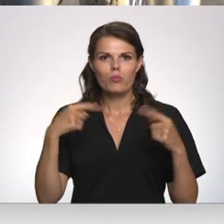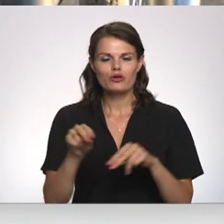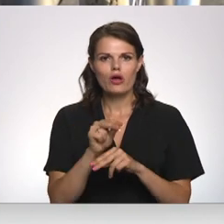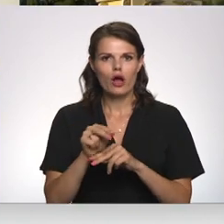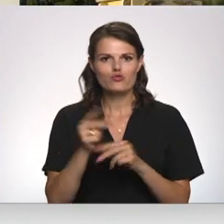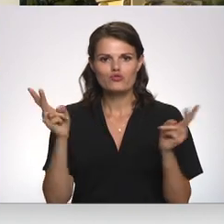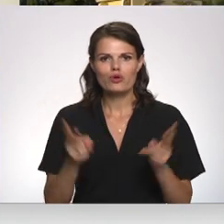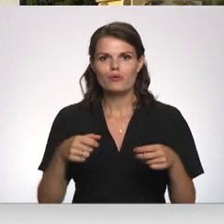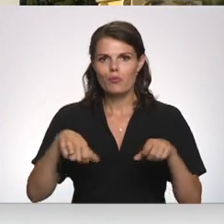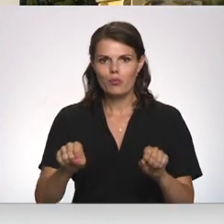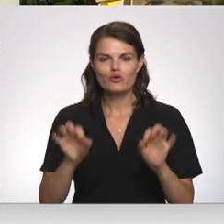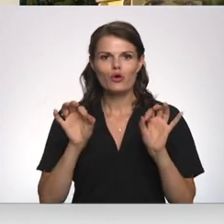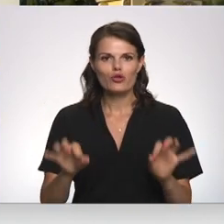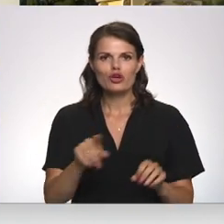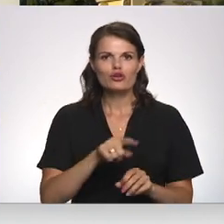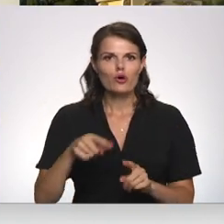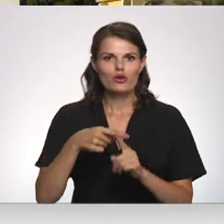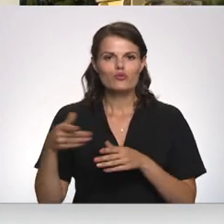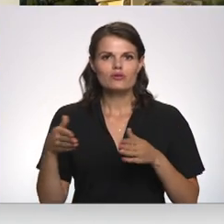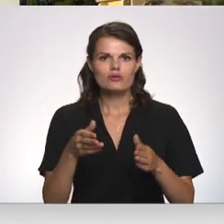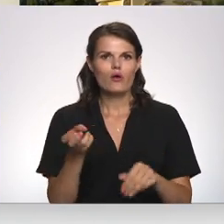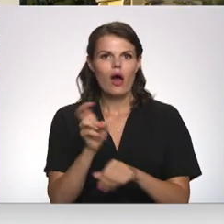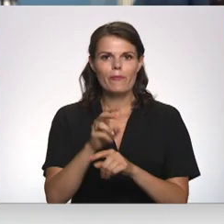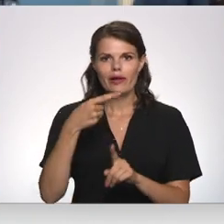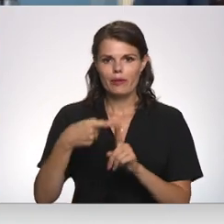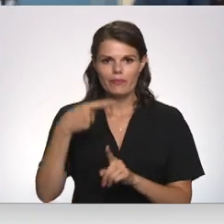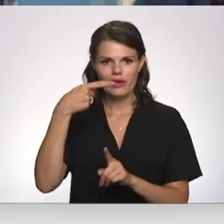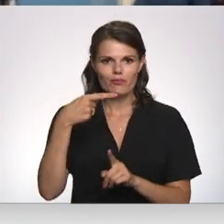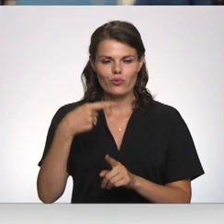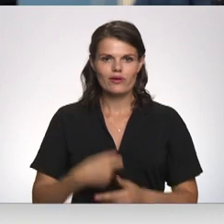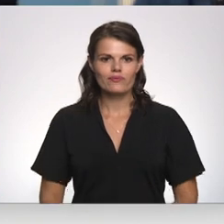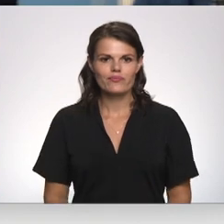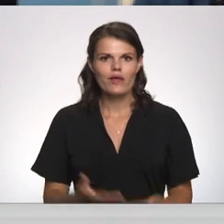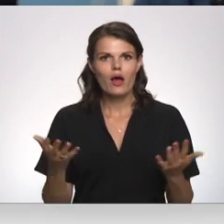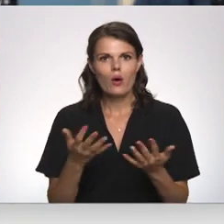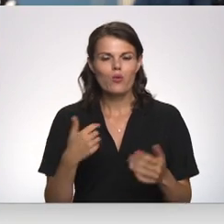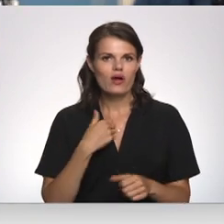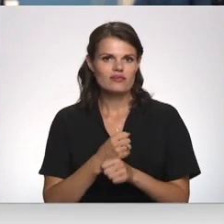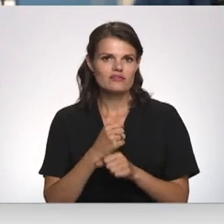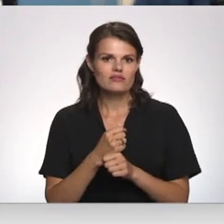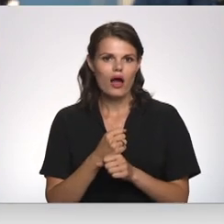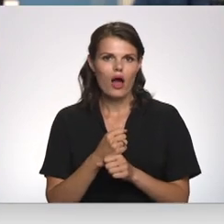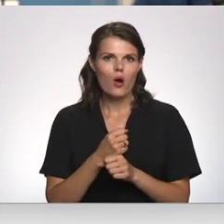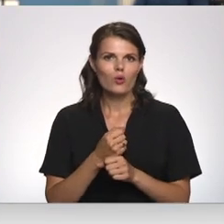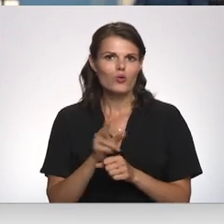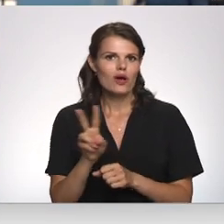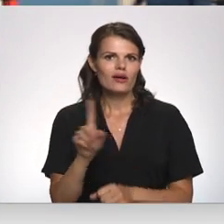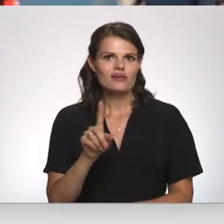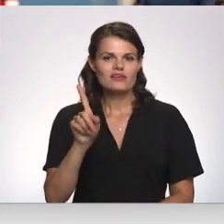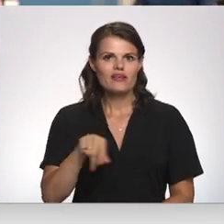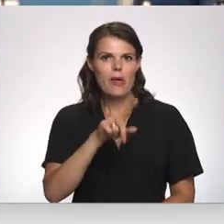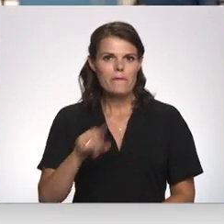ar motociklu un tieši tautas krustaceļu apmeklēja pirmo reizi. Kaut ko es daru varbūt tādu, kas nav pareizi, skatoties uz mani